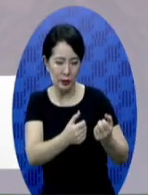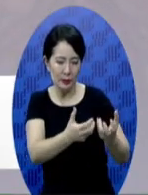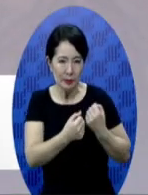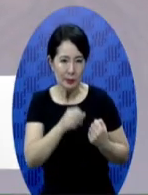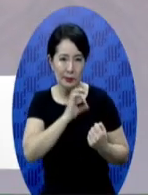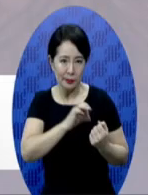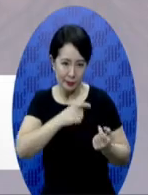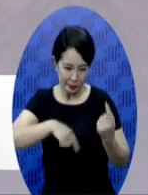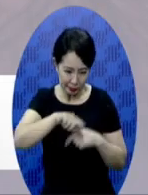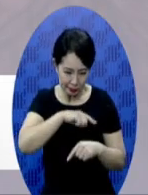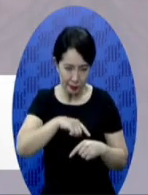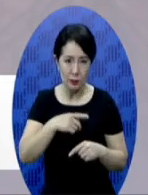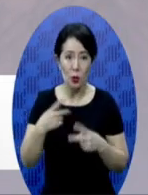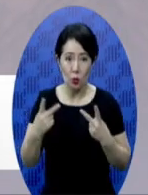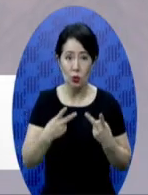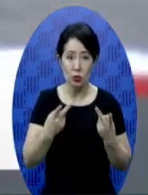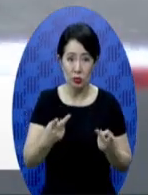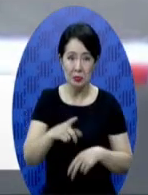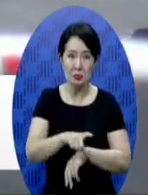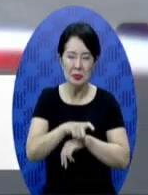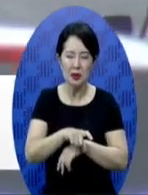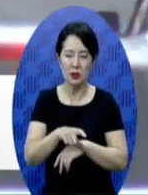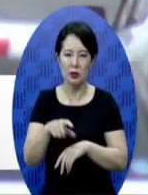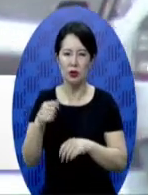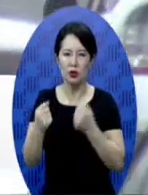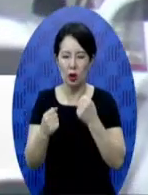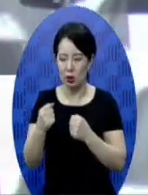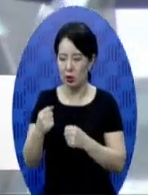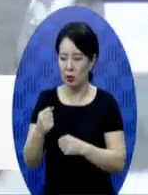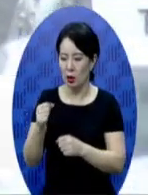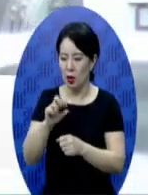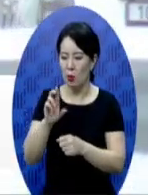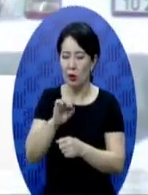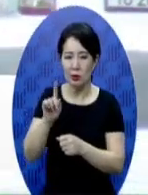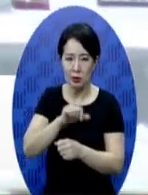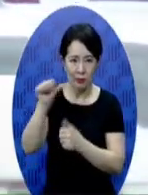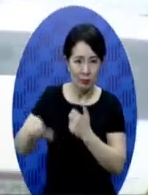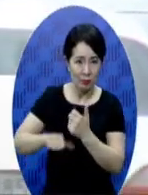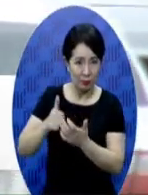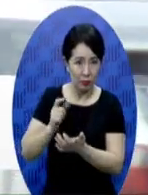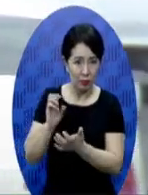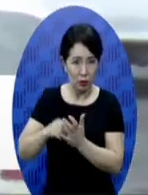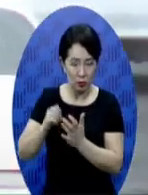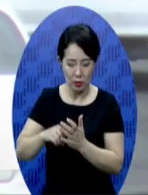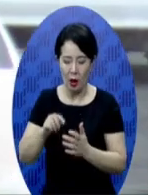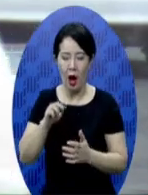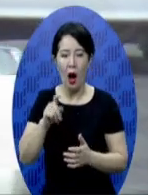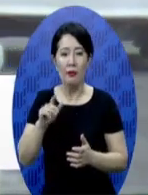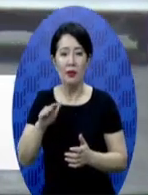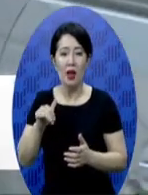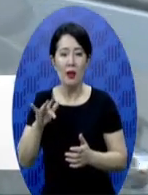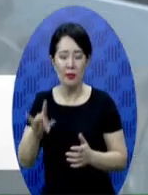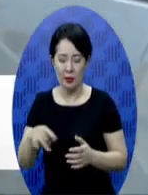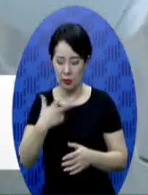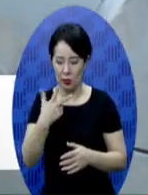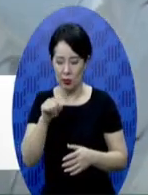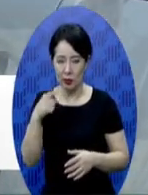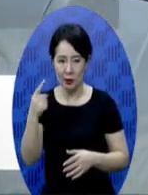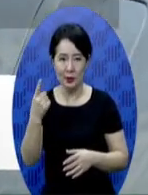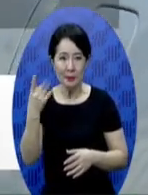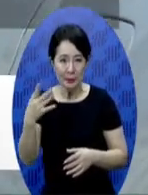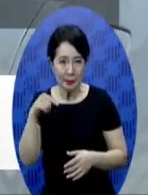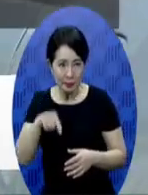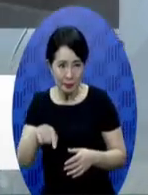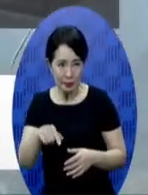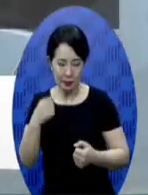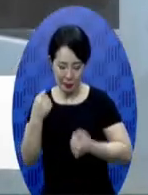олох зорилгоор үйлчилгээ эрхлэх бол мэрэгшсэн жолоочийн болцлыг хангах ёстой заалт байдаг. Авто тээврийн тухай хуулийн 3.15 зааснаар